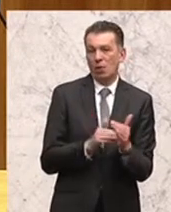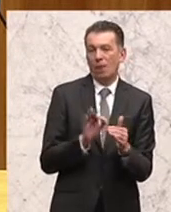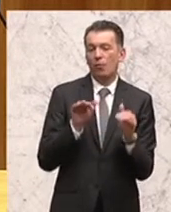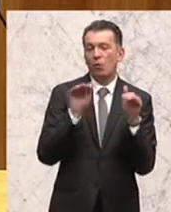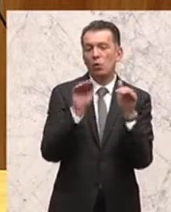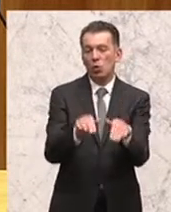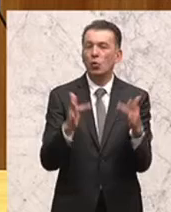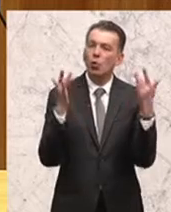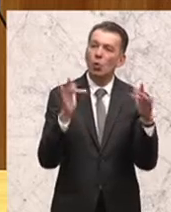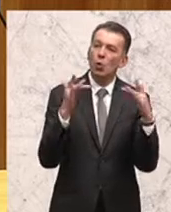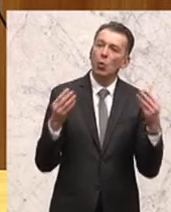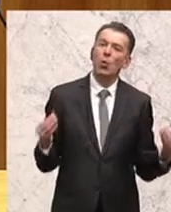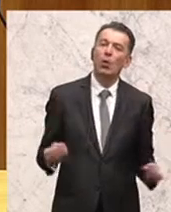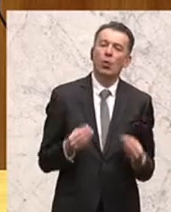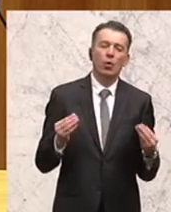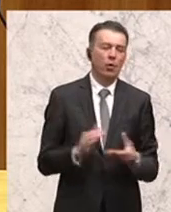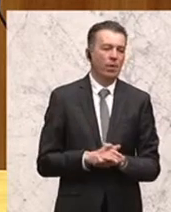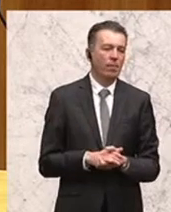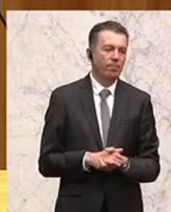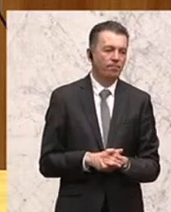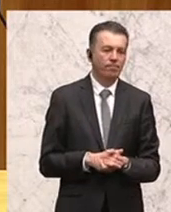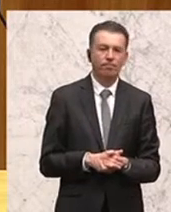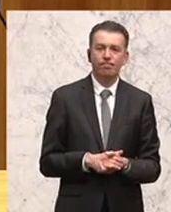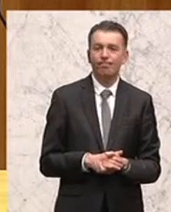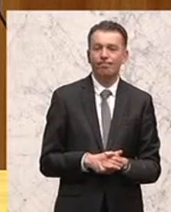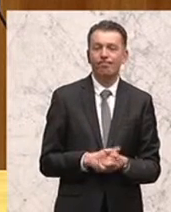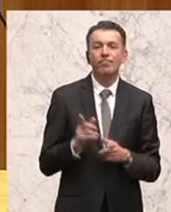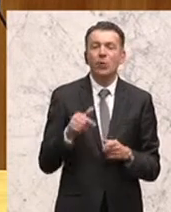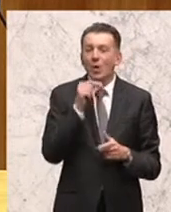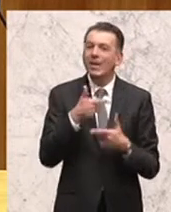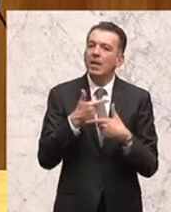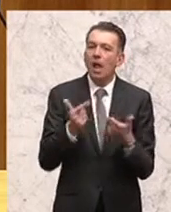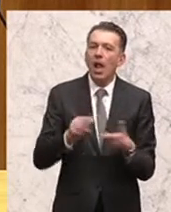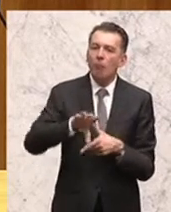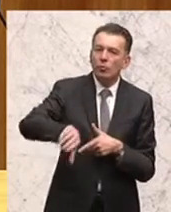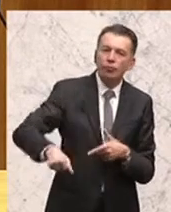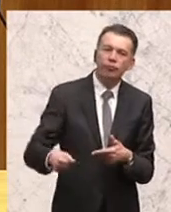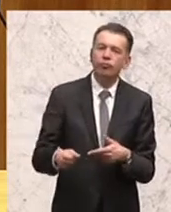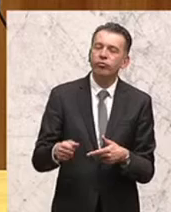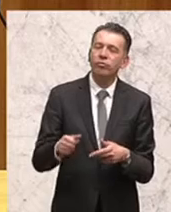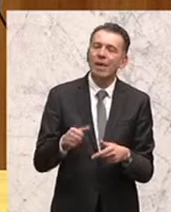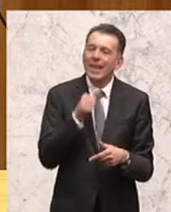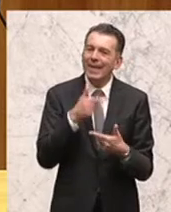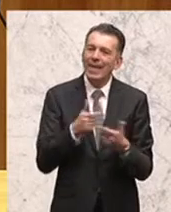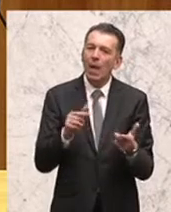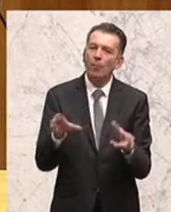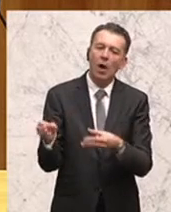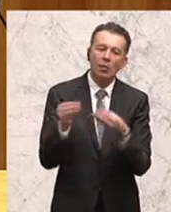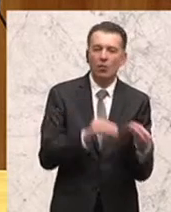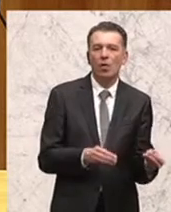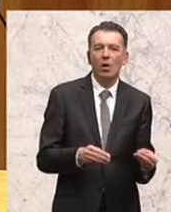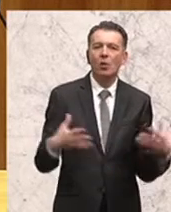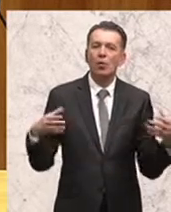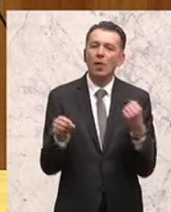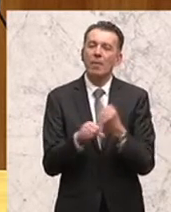von Kulturgütern gegen ihre rechtswidrige Ausfuhr geschaffen. Es sind Kooperationsmechanismen zwischen den